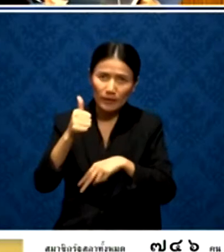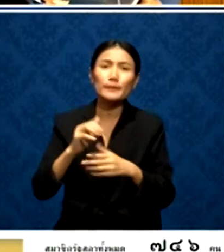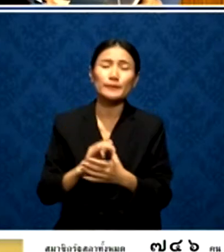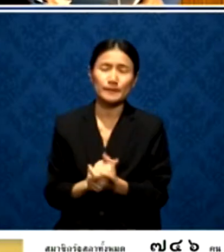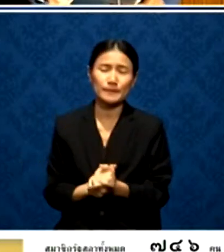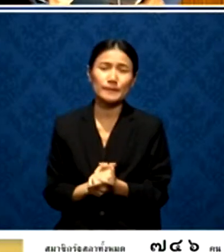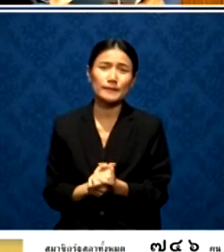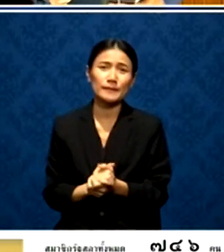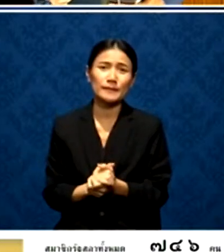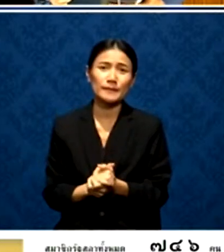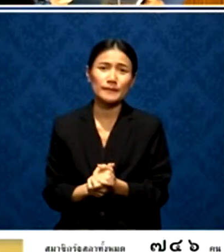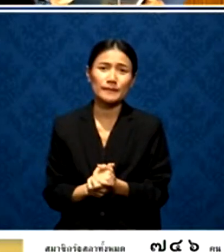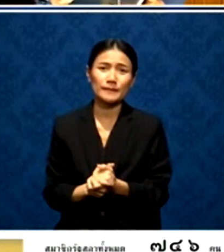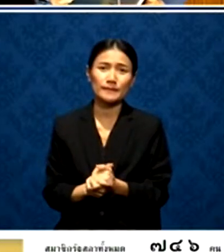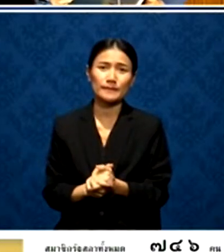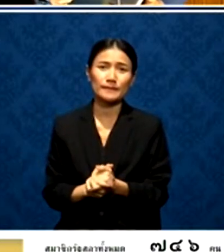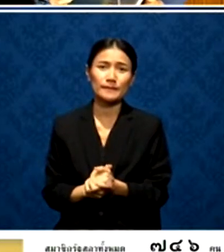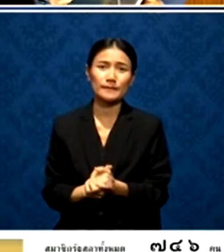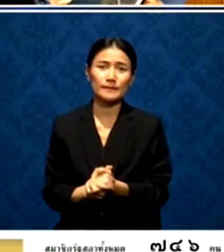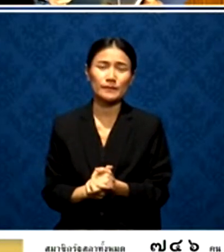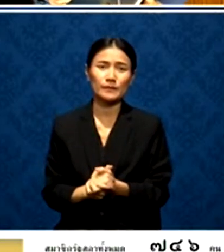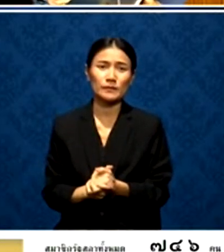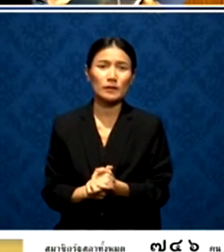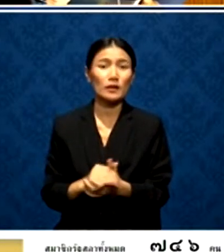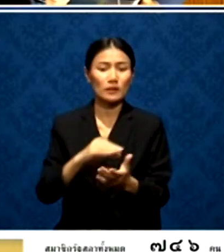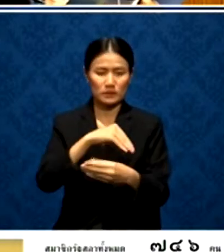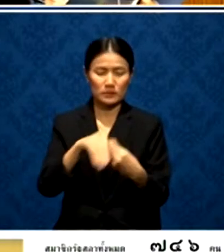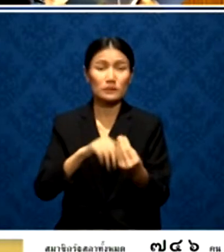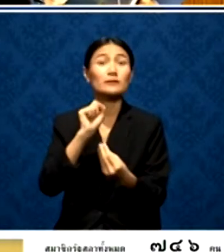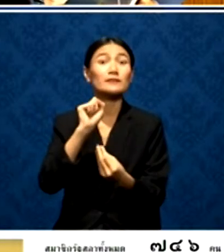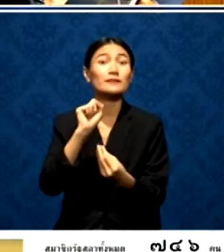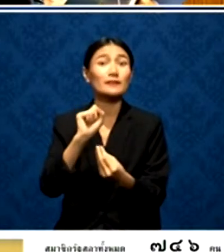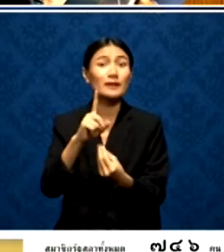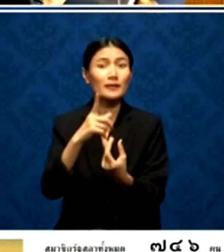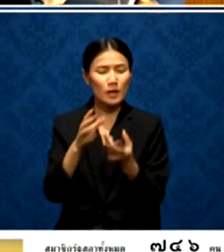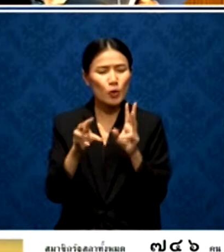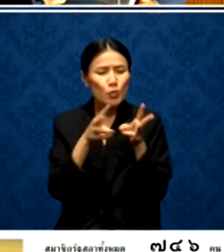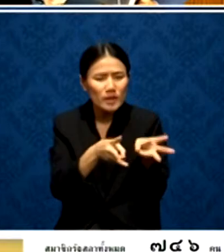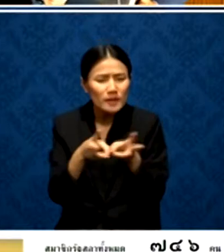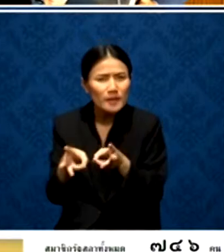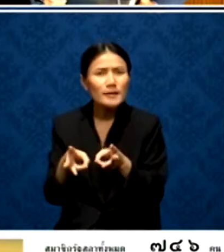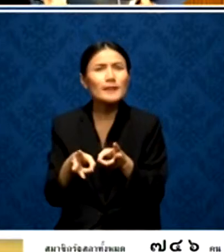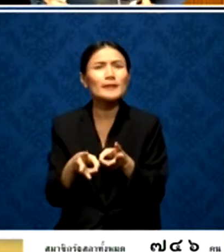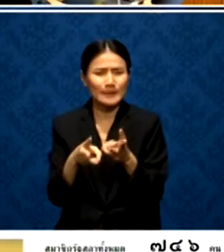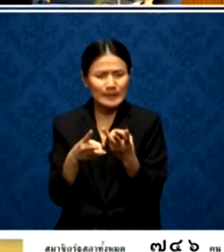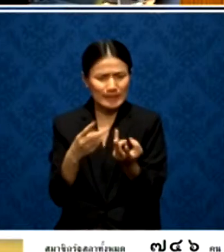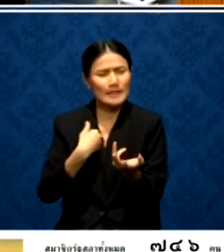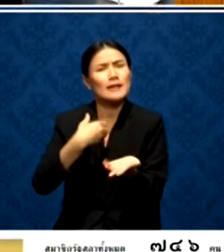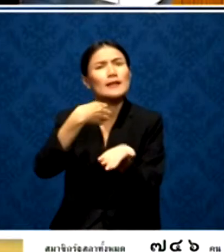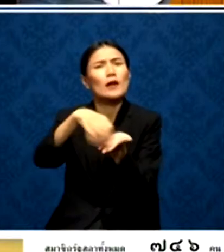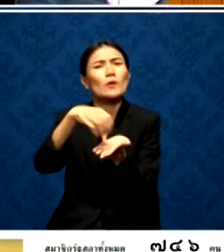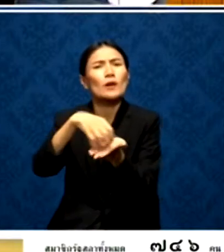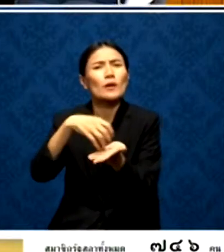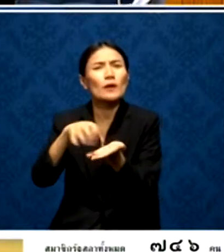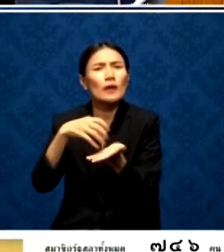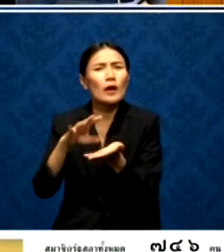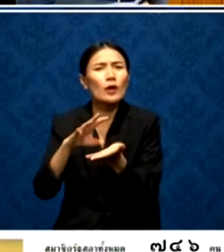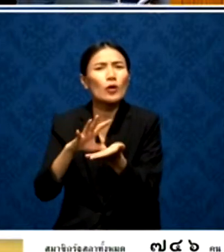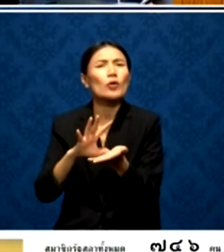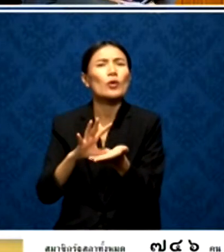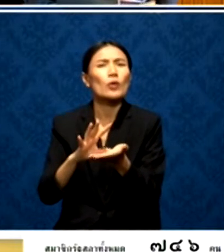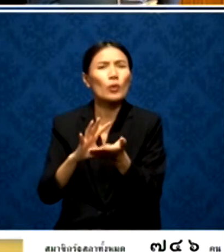ท่านประธานรัฐสภาที่เคารพการกระตุ้นเศรษฐกิจที่กล่าวไปเป็นจุดเริ่มต้นของการพลิกฟื้นเศรษฐกิจ